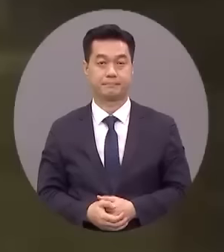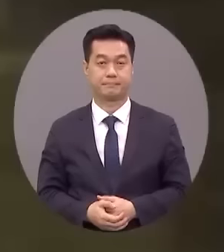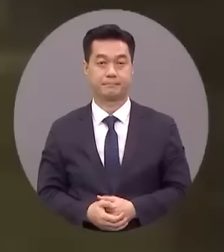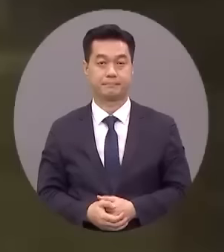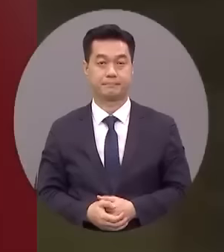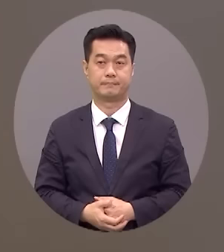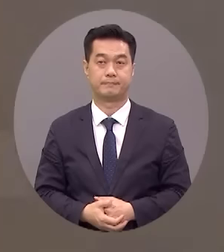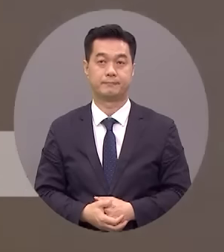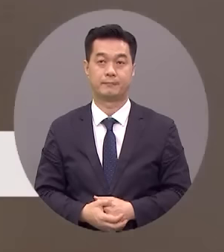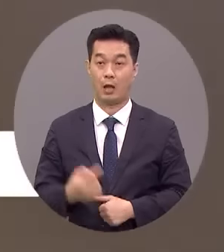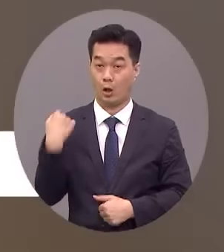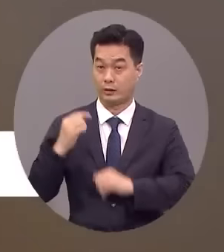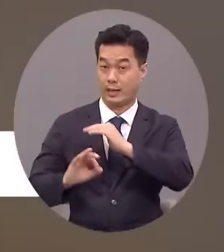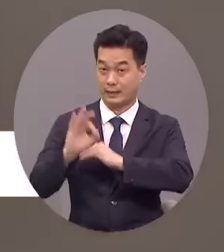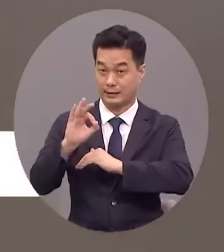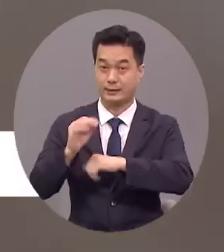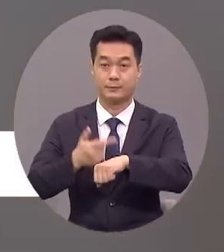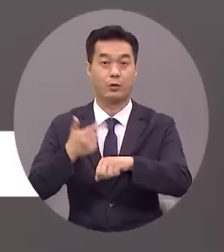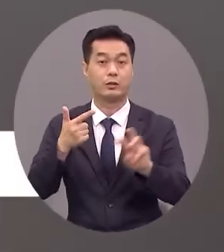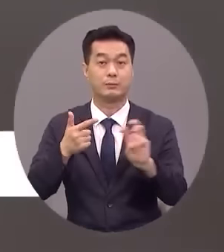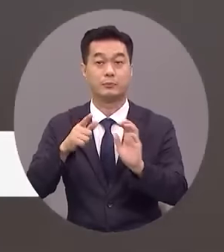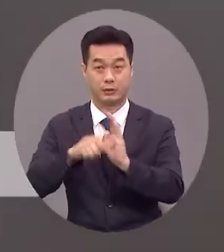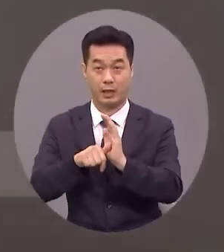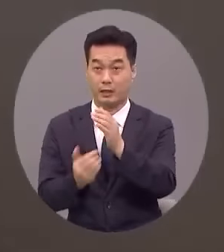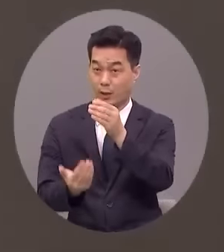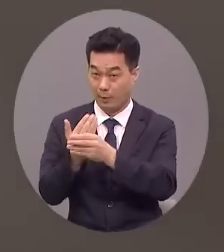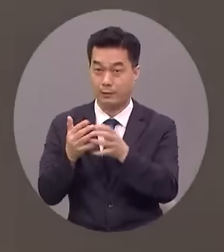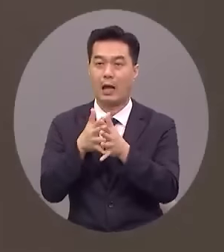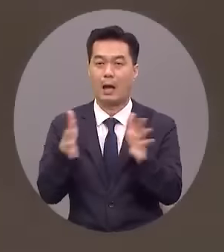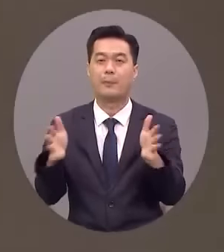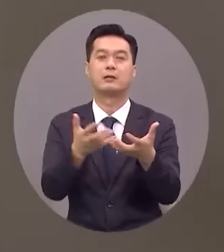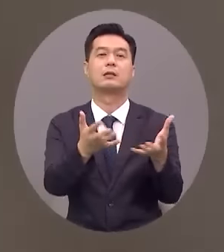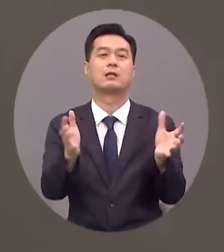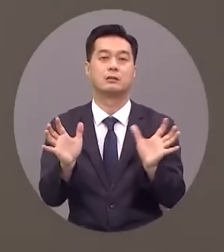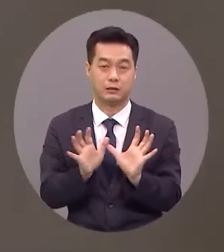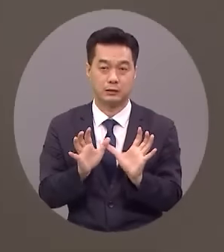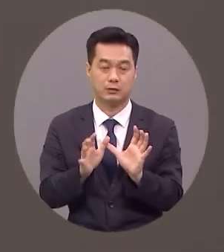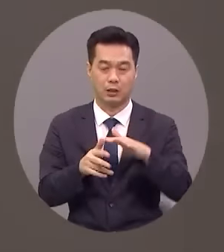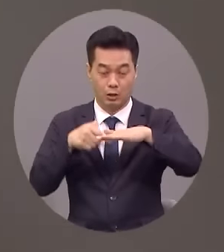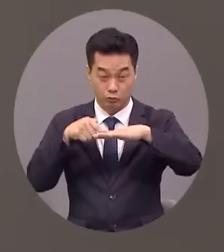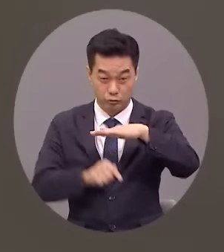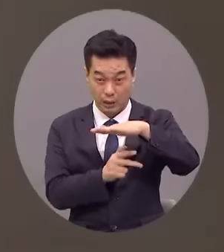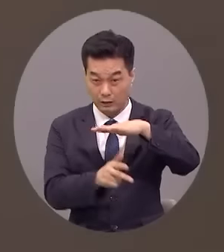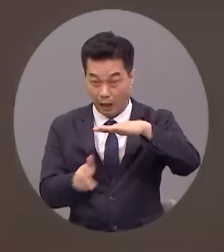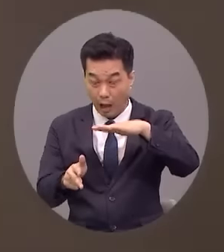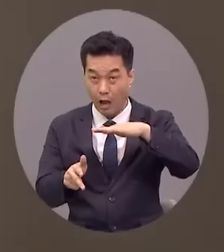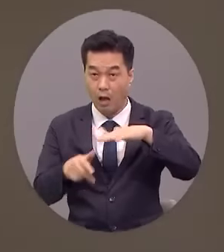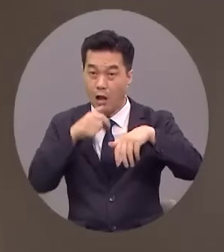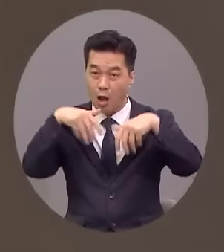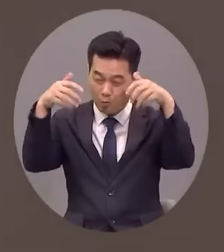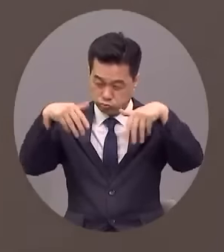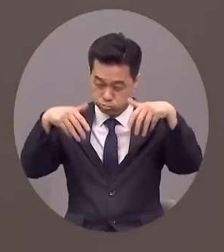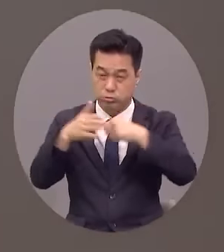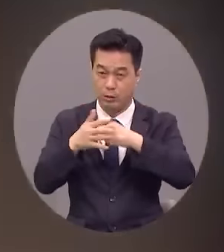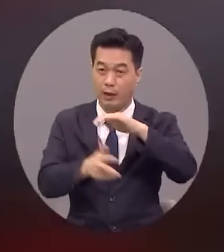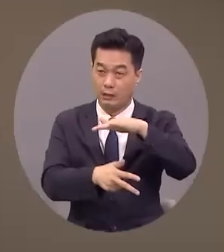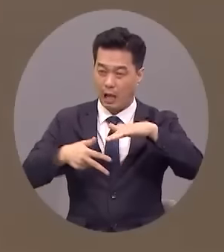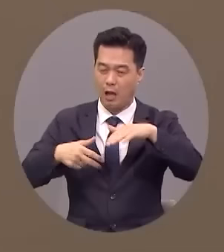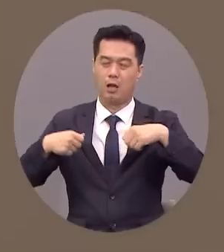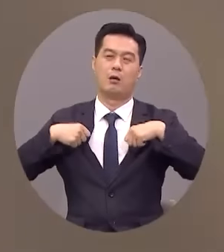이동경입니다. 어제 아침 6시 반 사고가 발생한 아파트 단지. 주차장에 내려갔다가 쏟아진 빗물에 차 빼기를